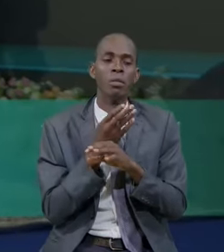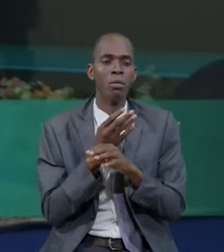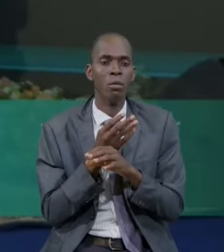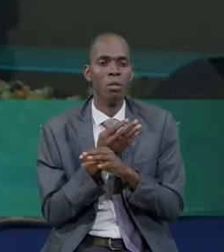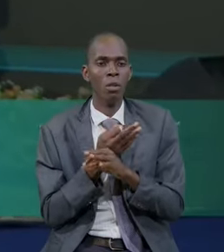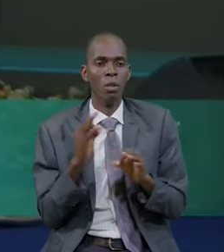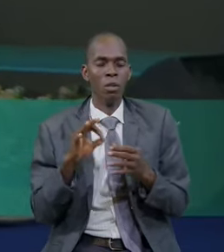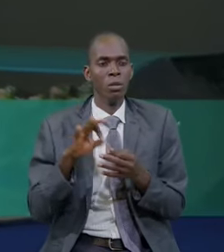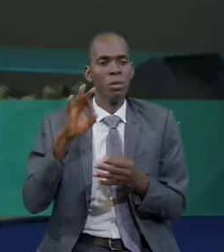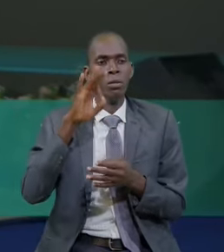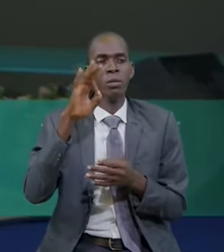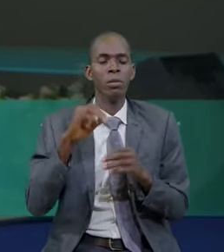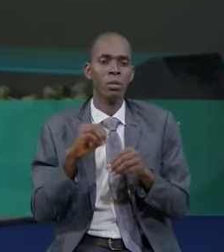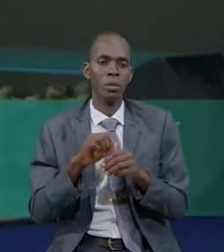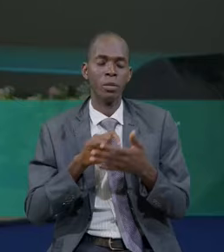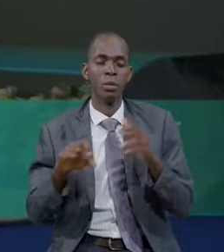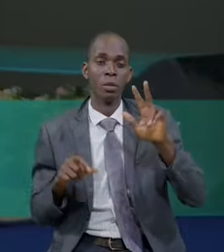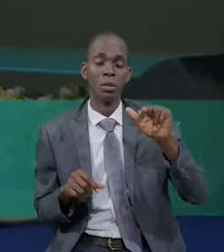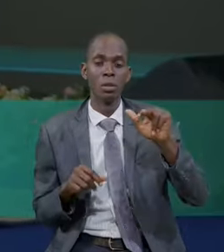15 maintenant.